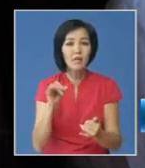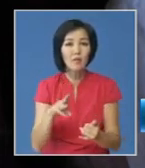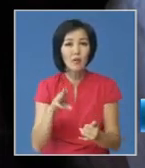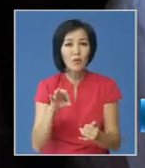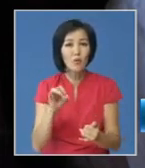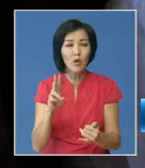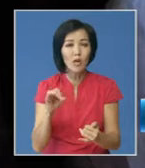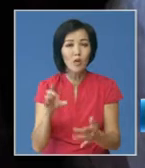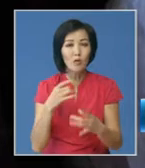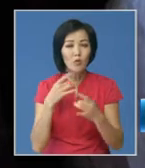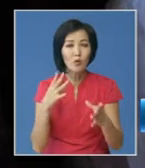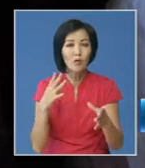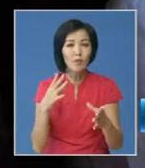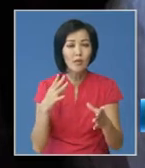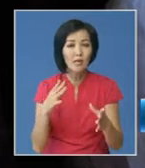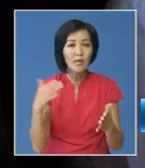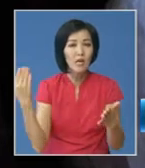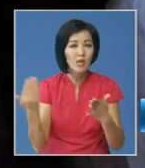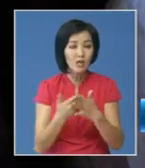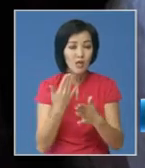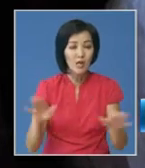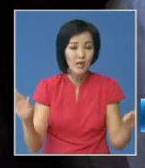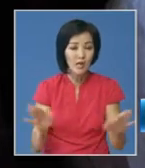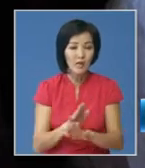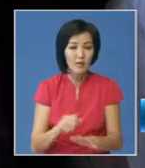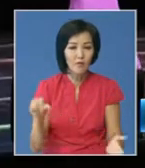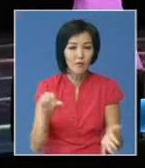кеште орындалып, ән сүйер қауымның оң бағасына ие болды.